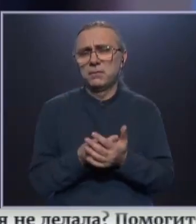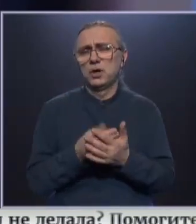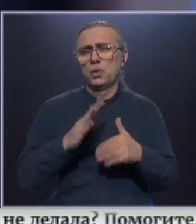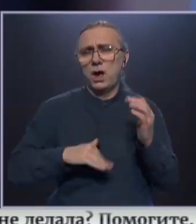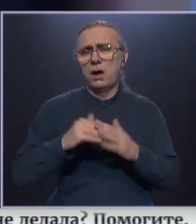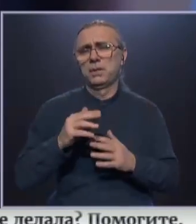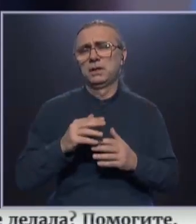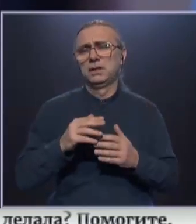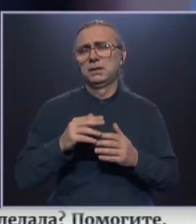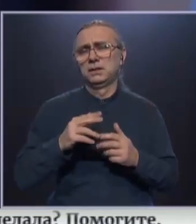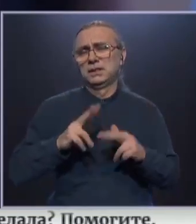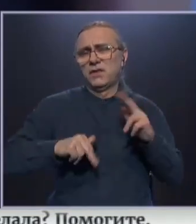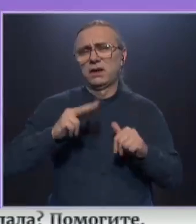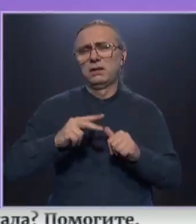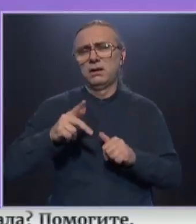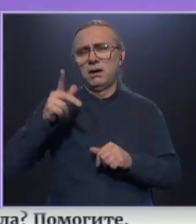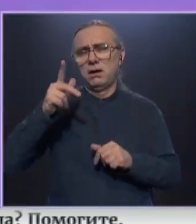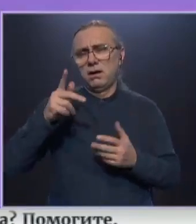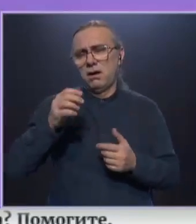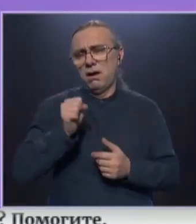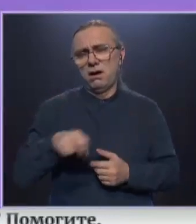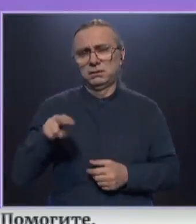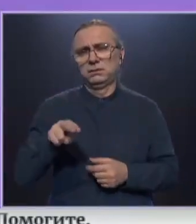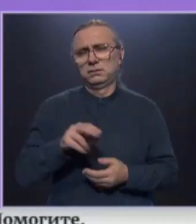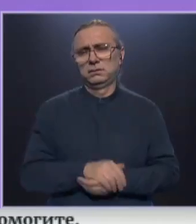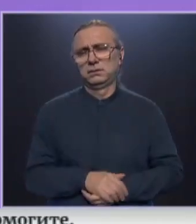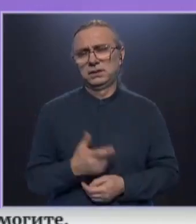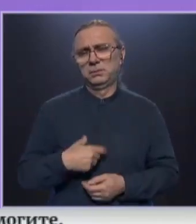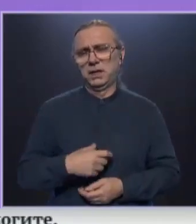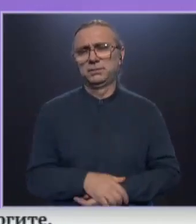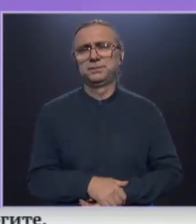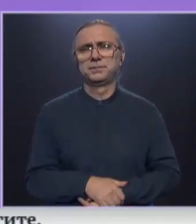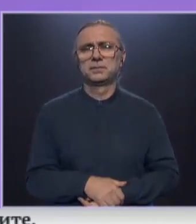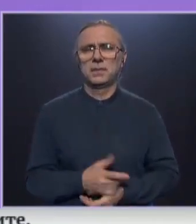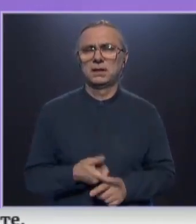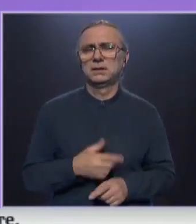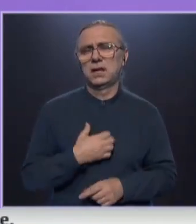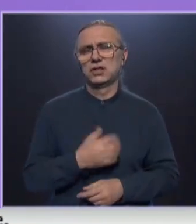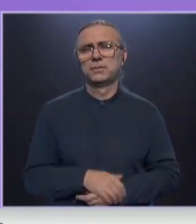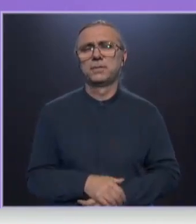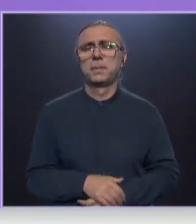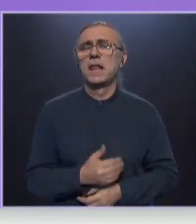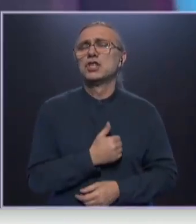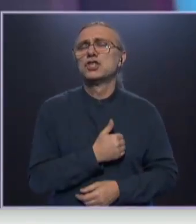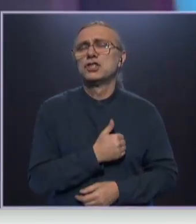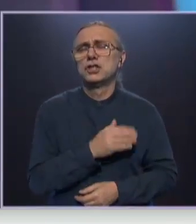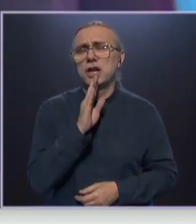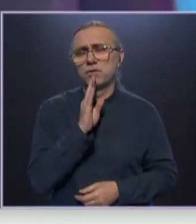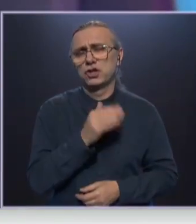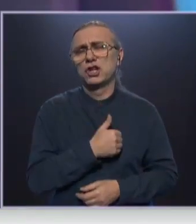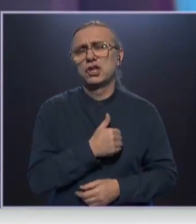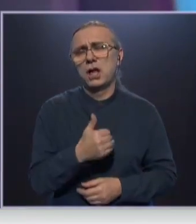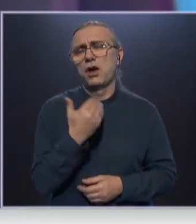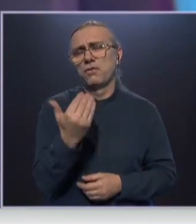создает ад прямо здесь, сейчас. Да. Вот это страшно. Да. Ну, девушки, я желаю вам только сил и